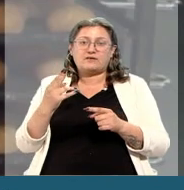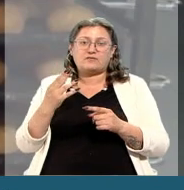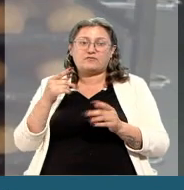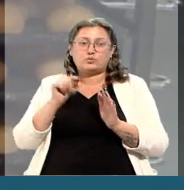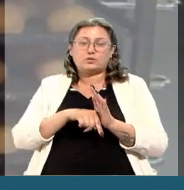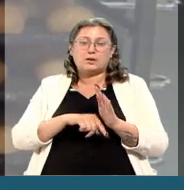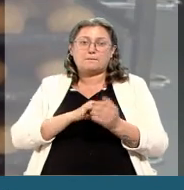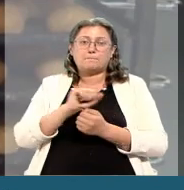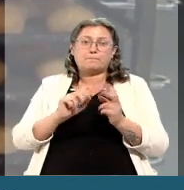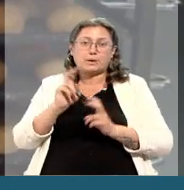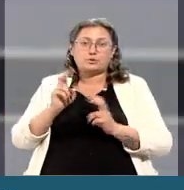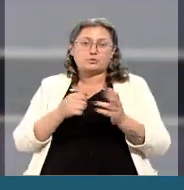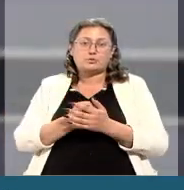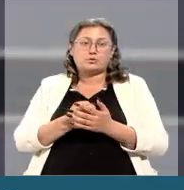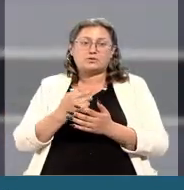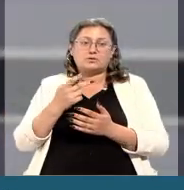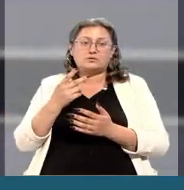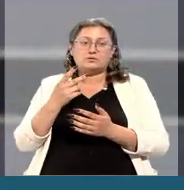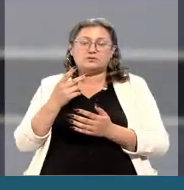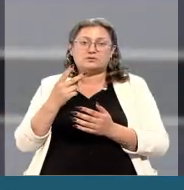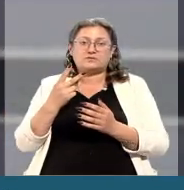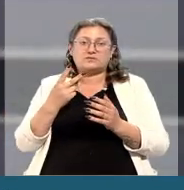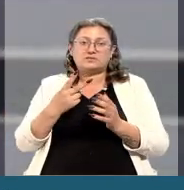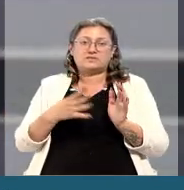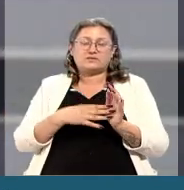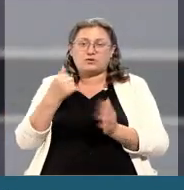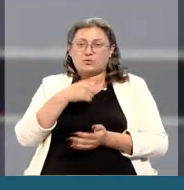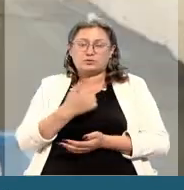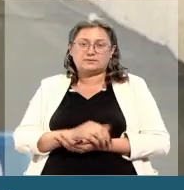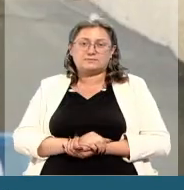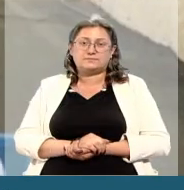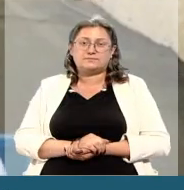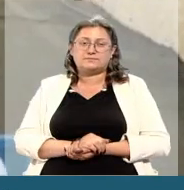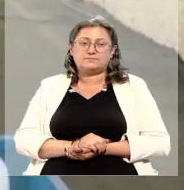атқарылуда. Атқарылады бермек. Ербол Молдасит, Радион Бабич, Қостанай телеарнасы.